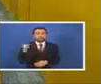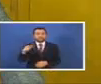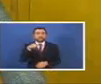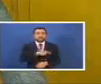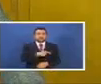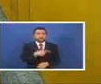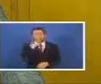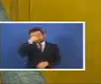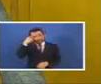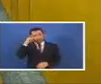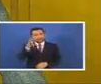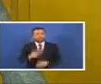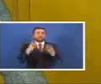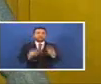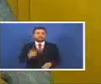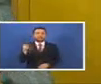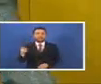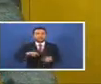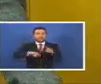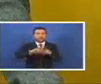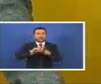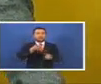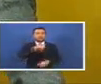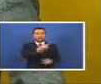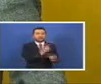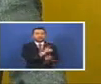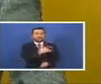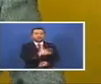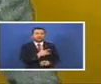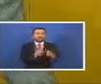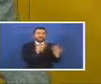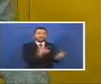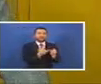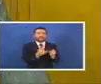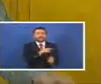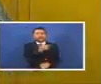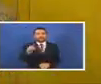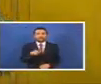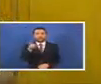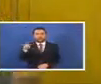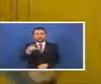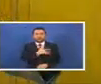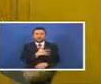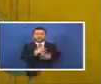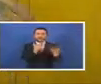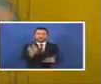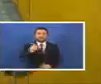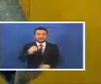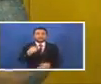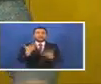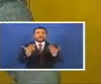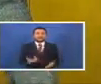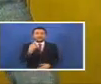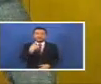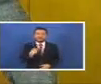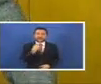şuna belki hakkınız olur. HDP'ye gönül vermiş kardeşlerim, ona gönül verdiniz, bize de evet